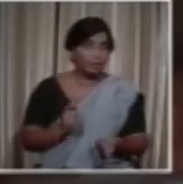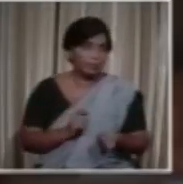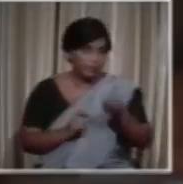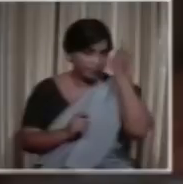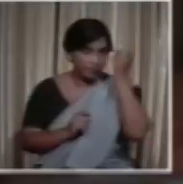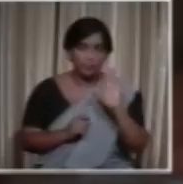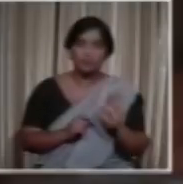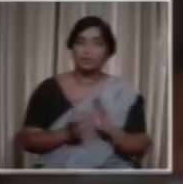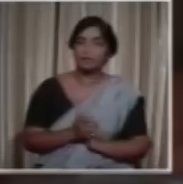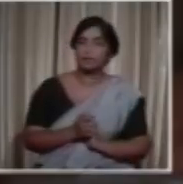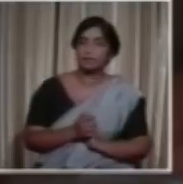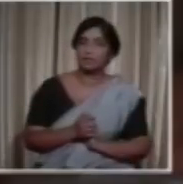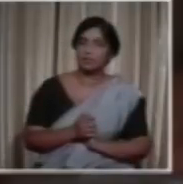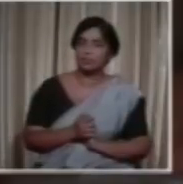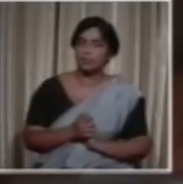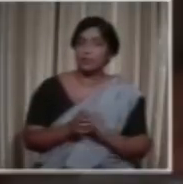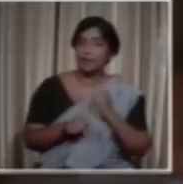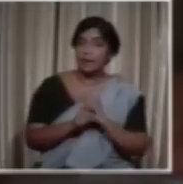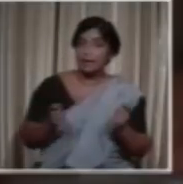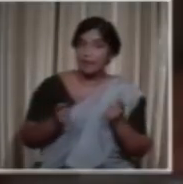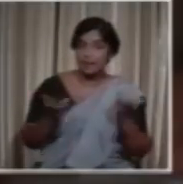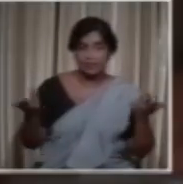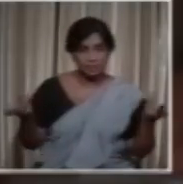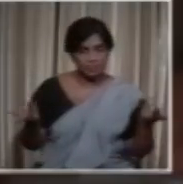තියෙනවා ගෑස් ටික නැහැ